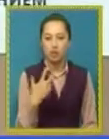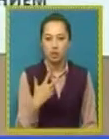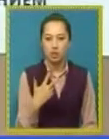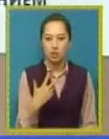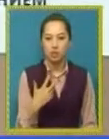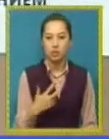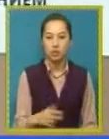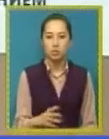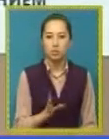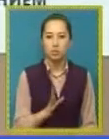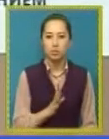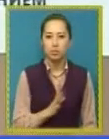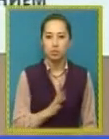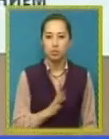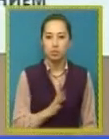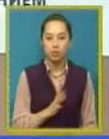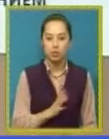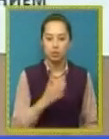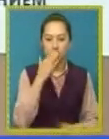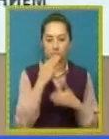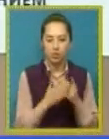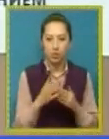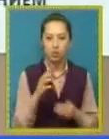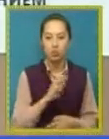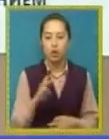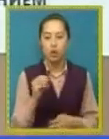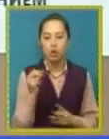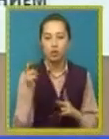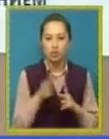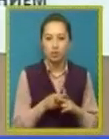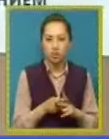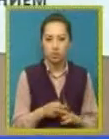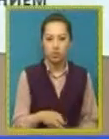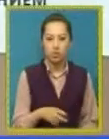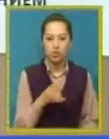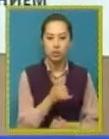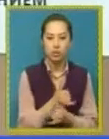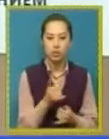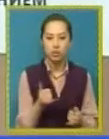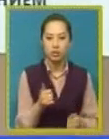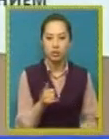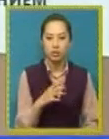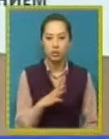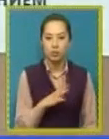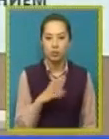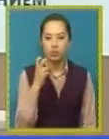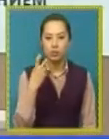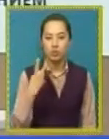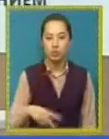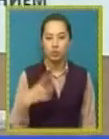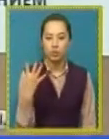алаңшасына 17 миллионға жақын қаржы бөлініп, соның 53 қоқыс алаңшалары бөлініп, оған 224